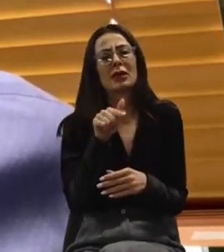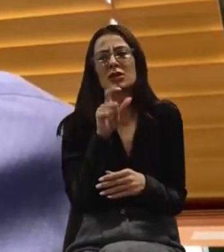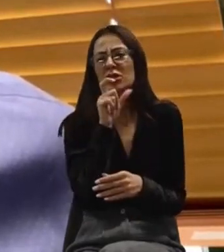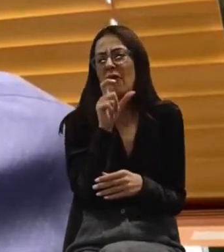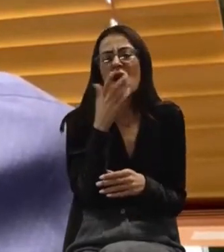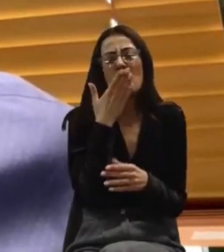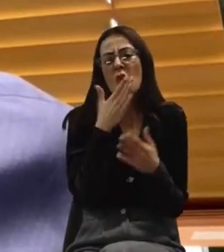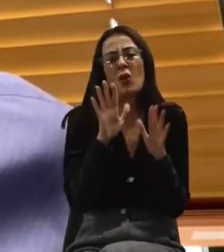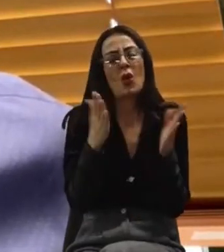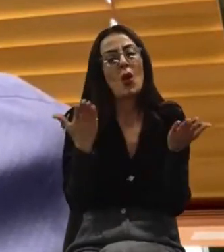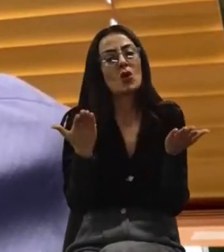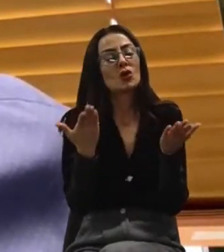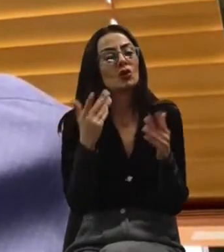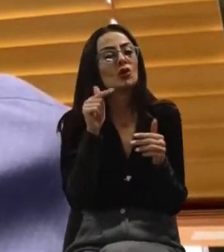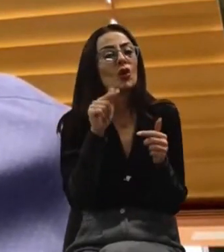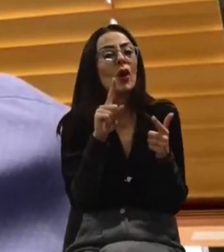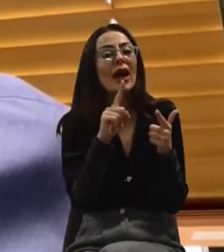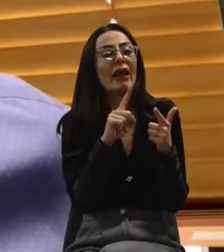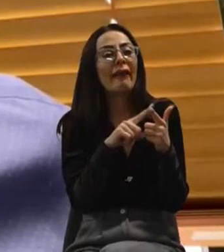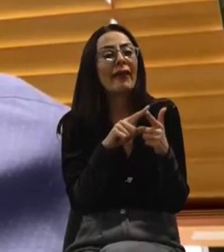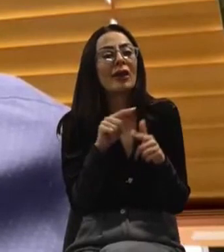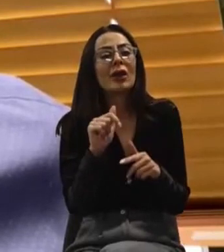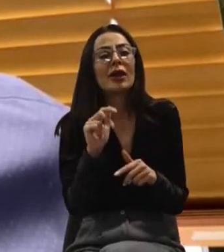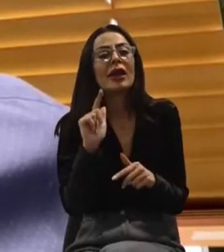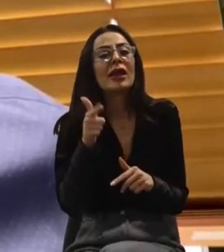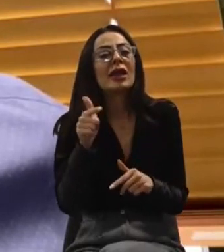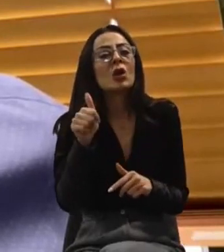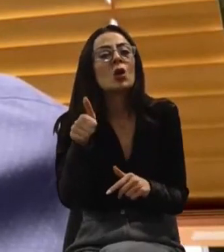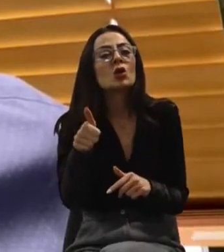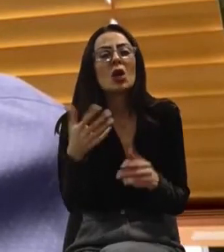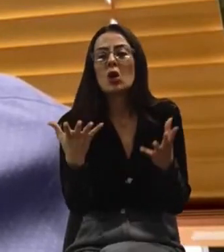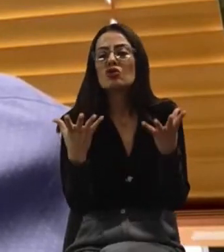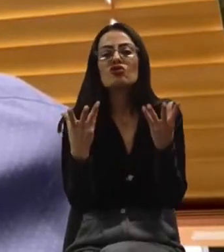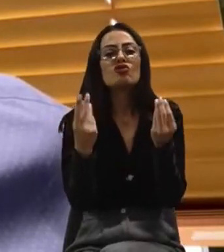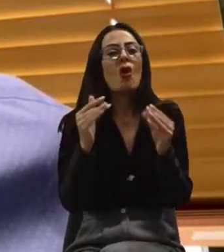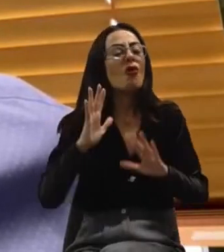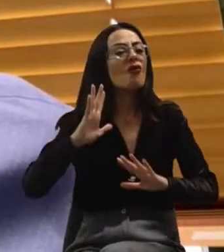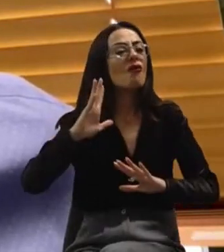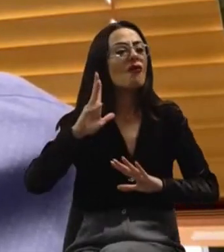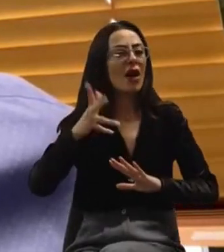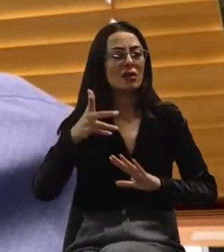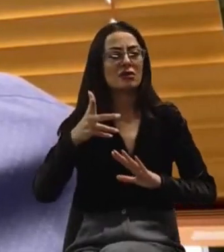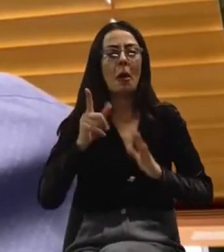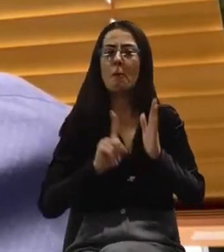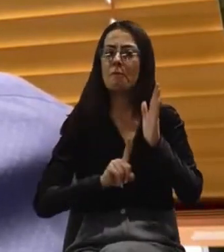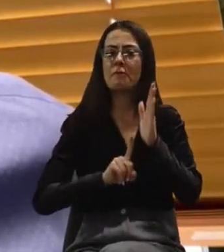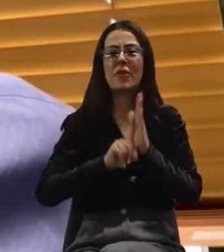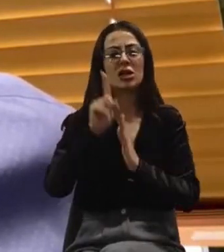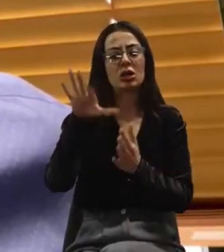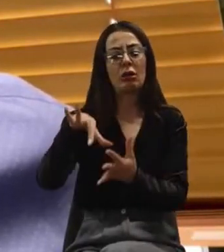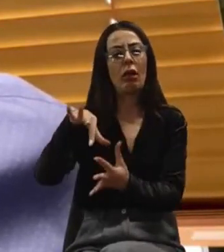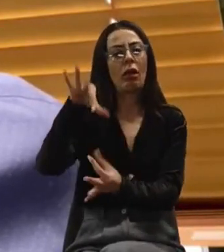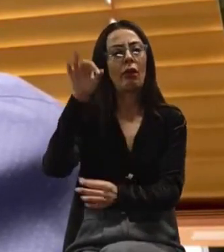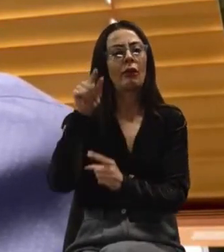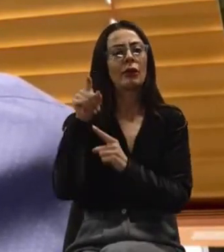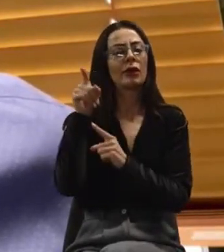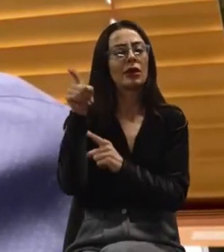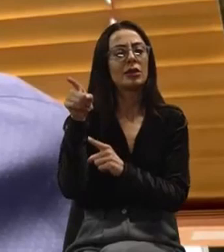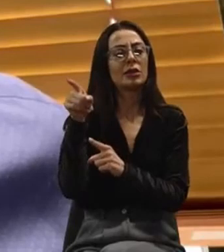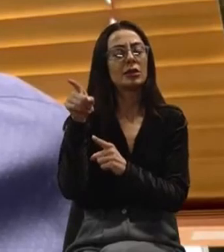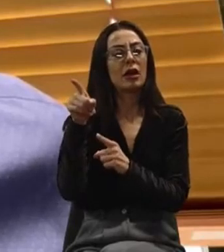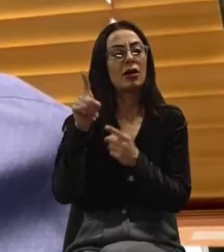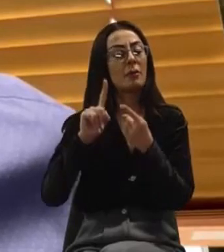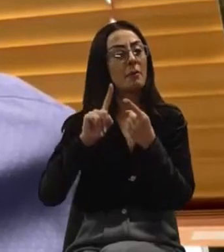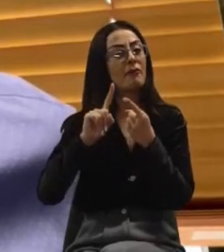yok bu iki günde bir çok insan göreceksiniz işareti çok başarılı çok farklı kariyer yapıp çok